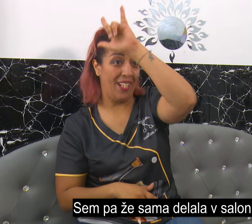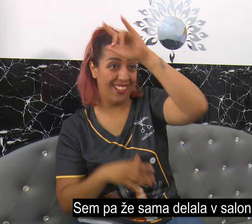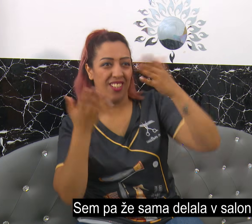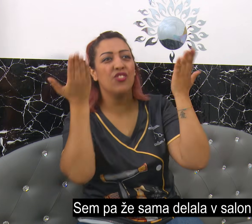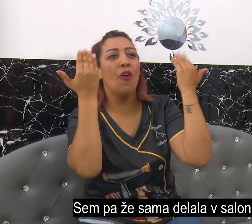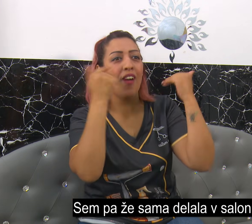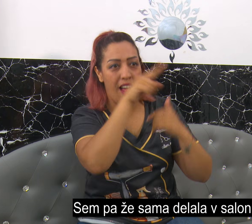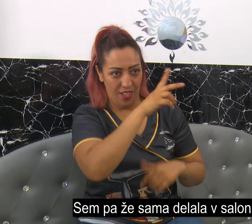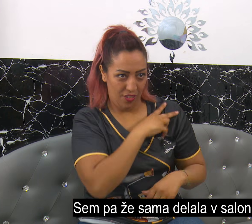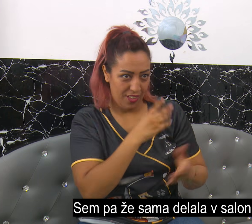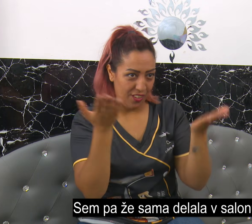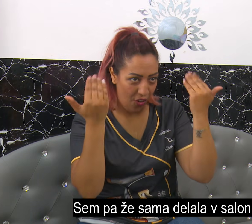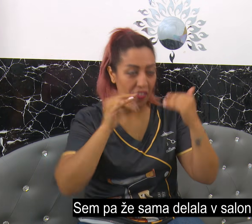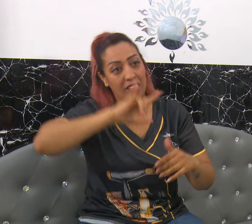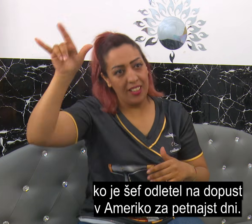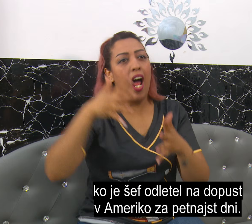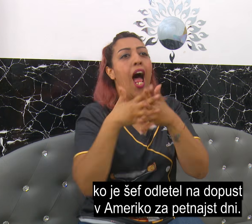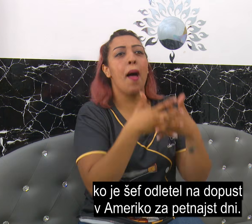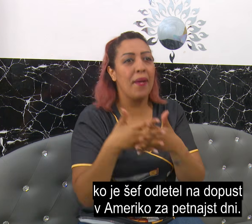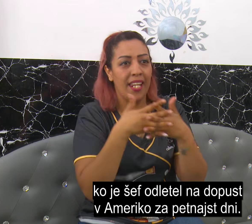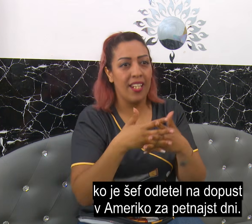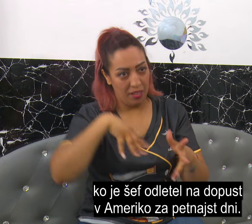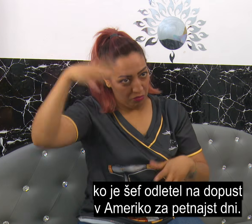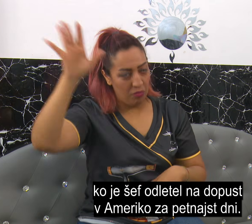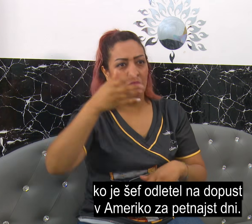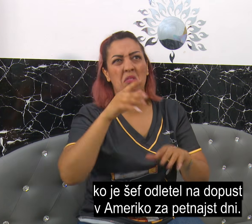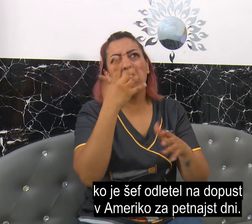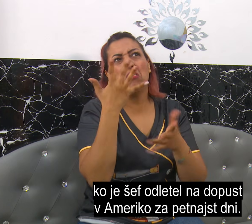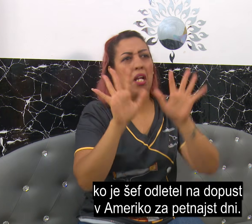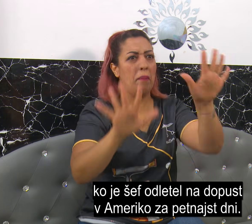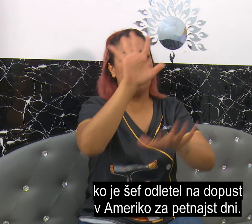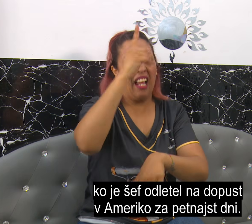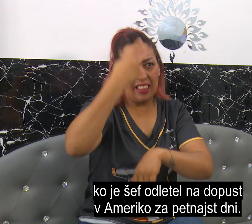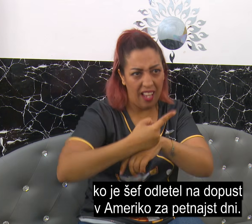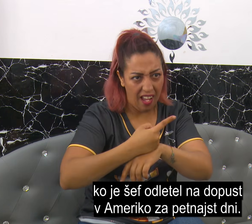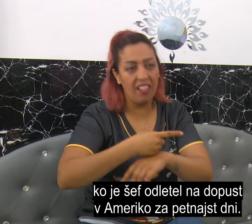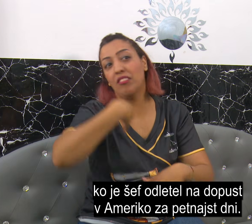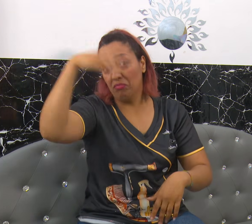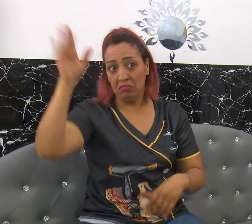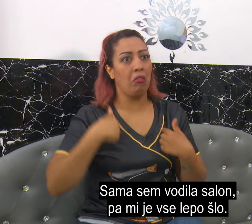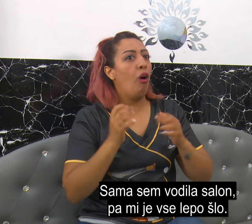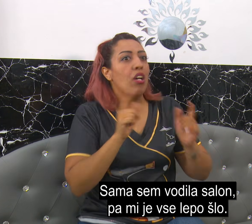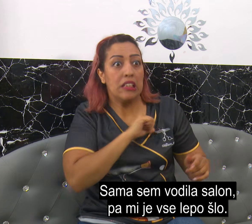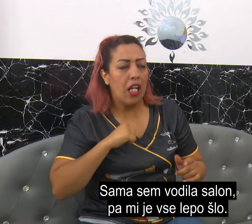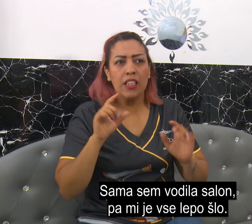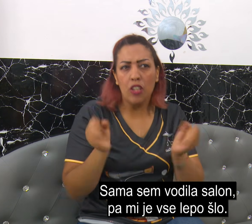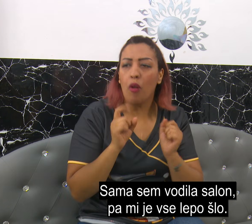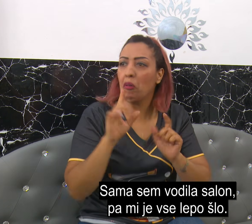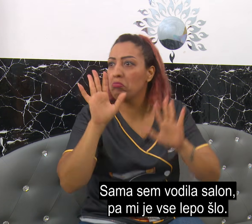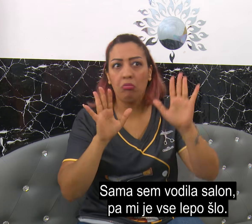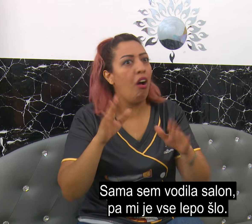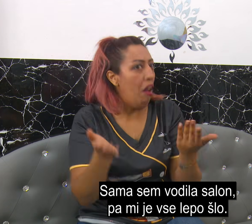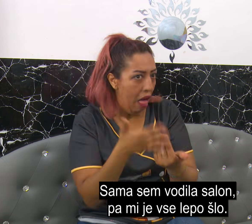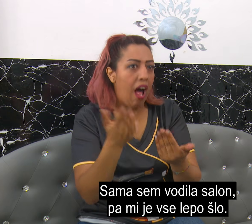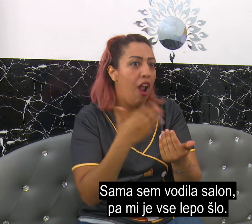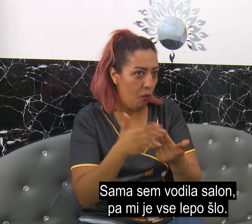Sem pa že sama delala v salonu, ko je šef odletel na dopust v Ameriko za 15 dni. Sama sem vodila salon,